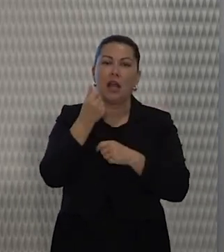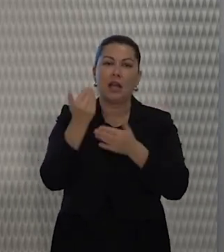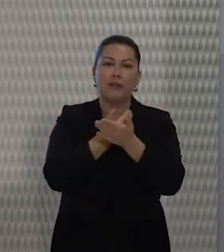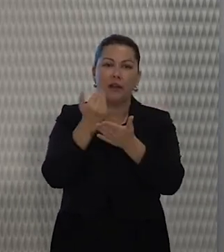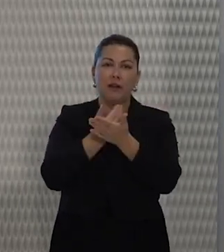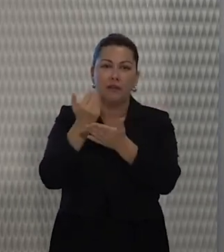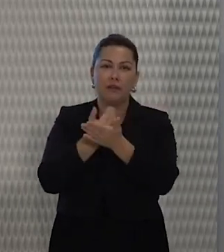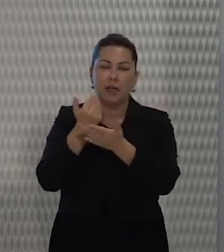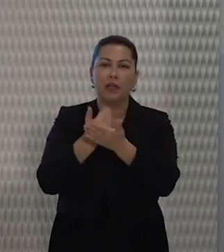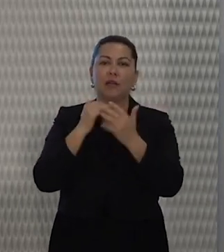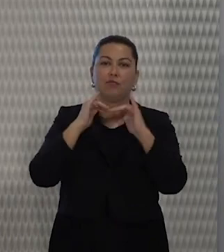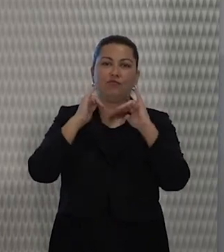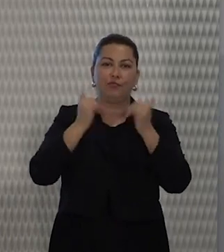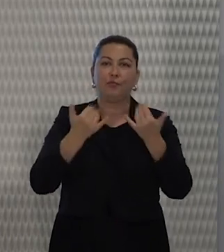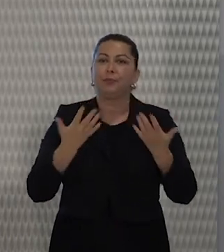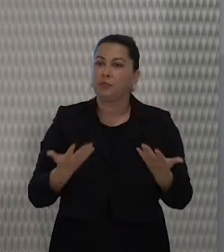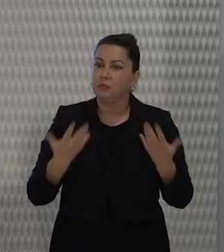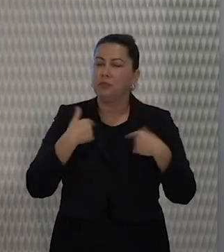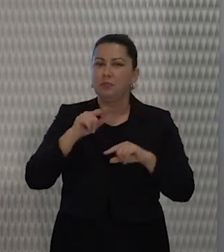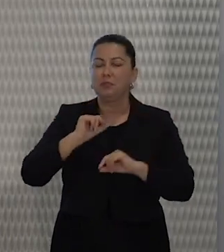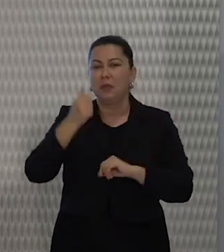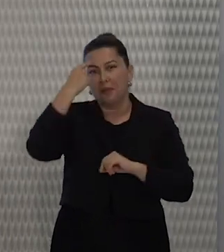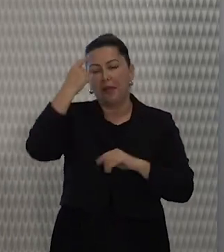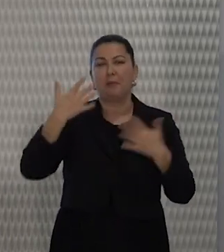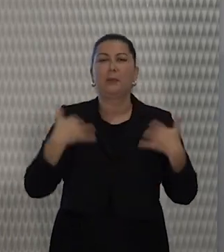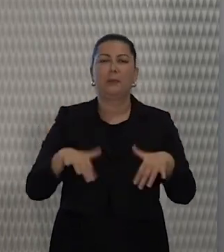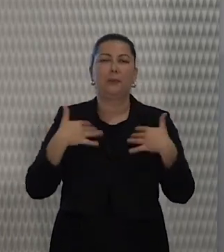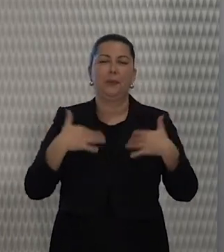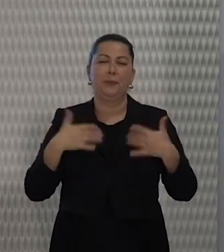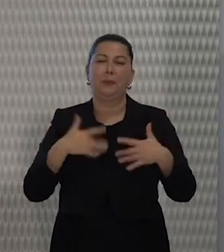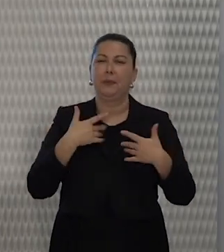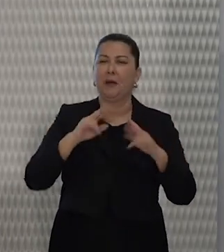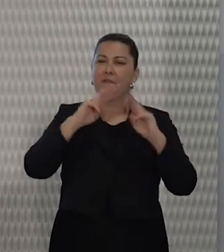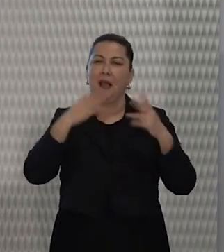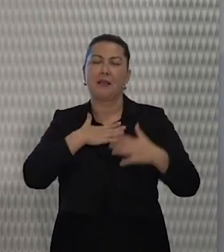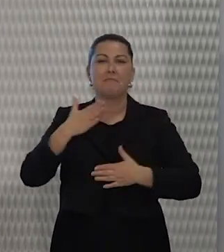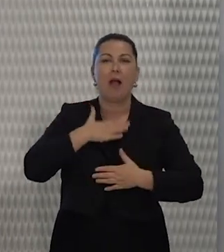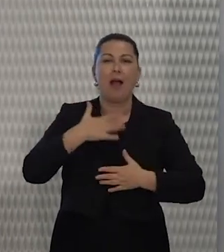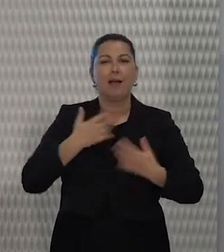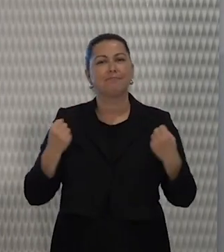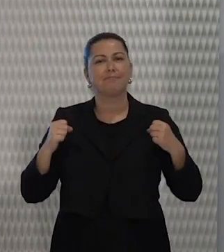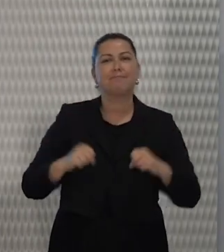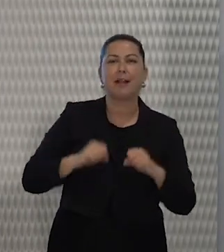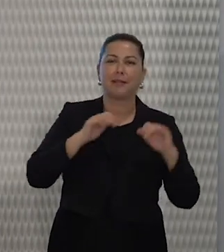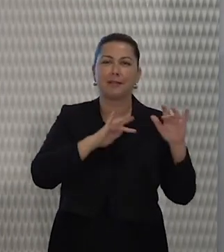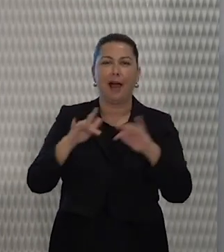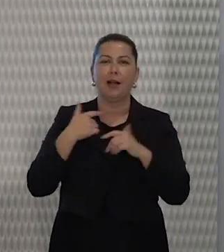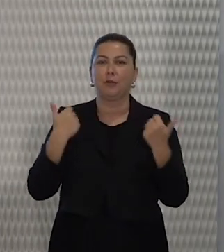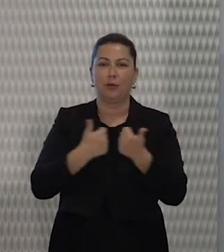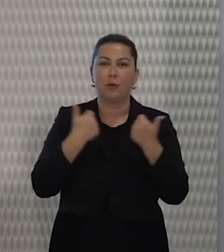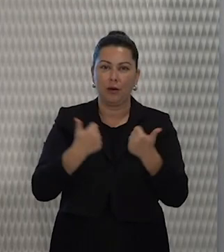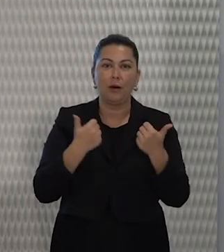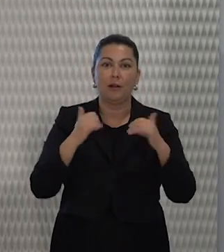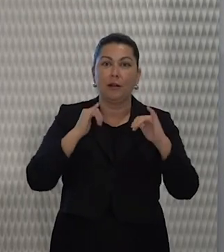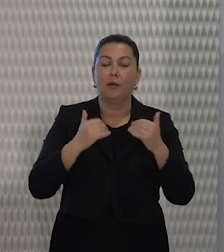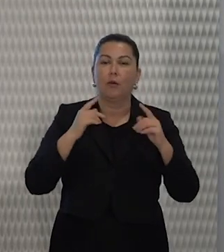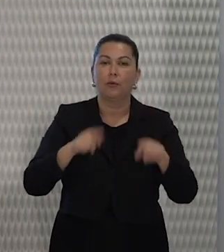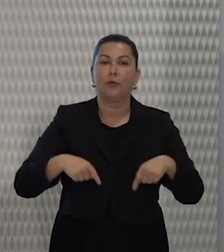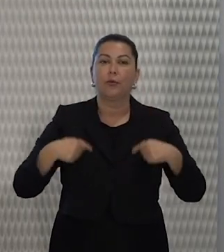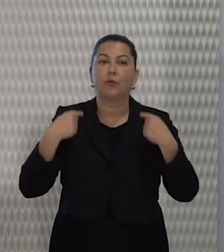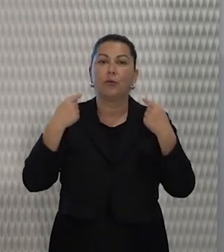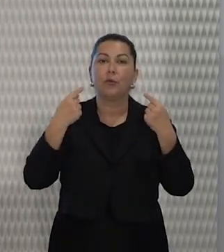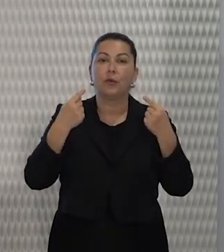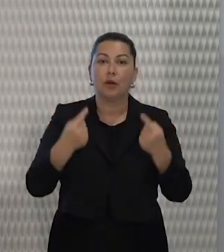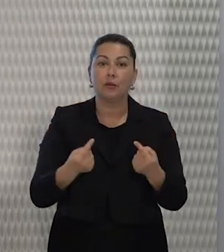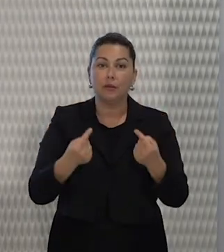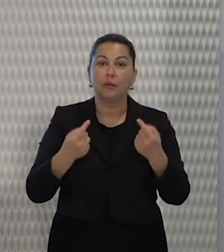war schon, da denkst du ja einfach in dem Moment, du bist unverwundbar, die Welt gehört dir und alles ist großartig. Und dann ist halt im